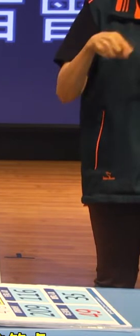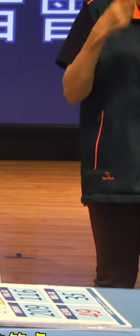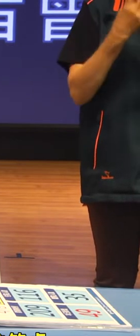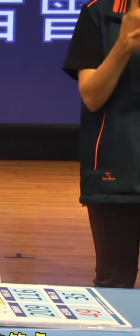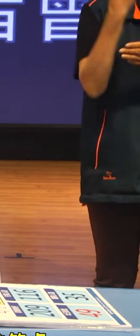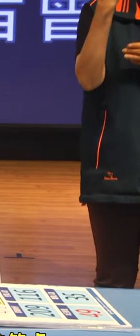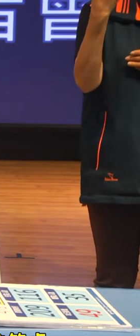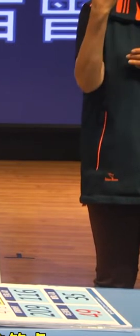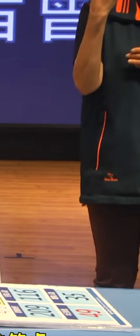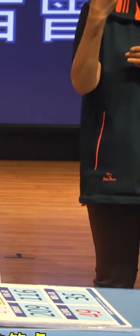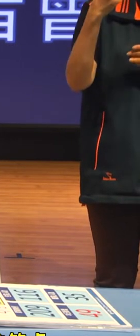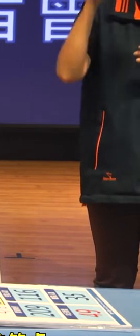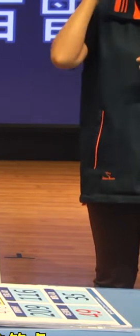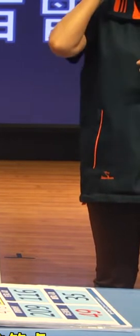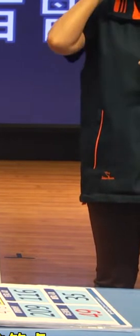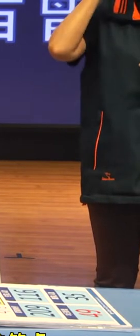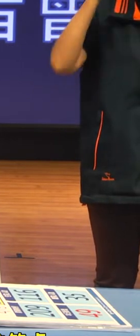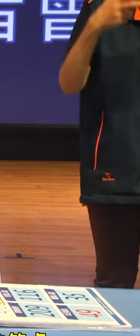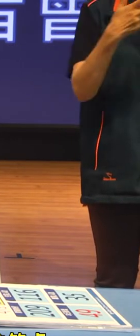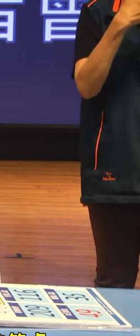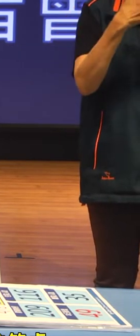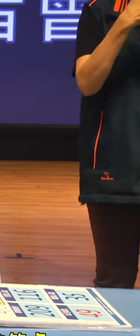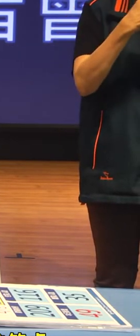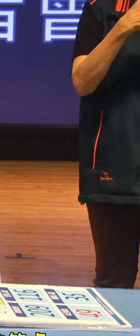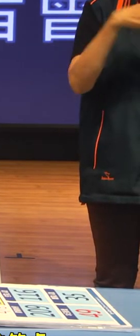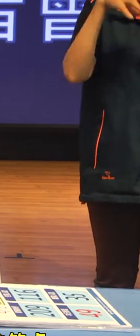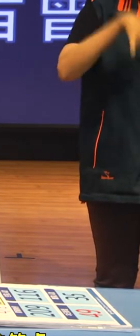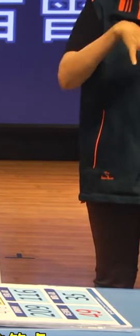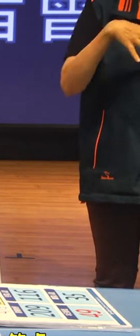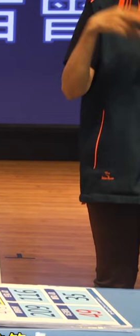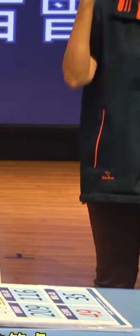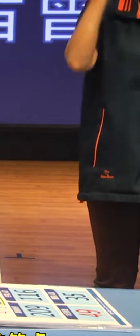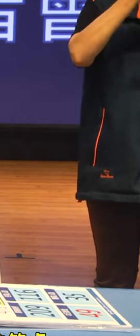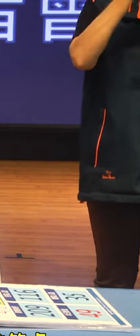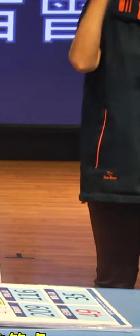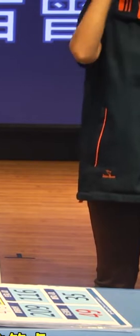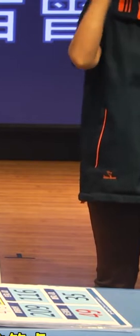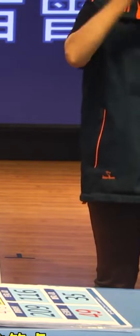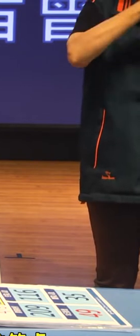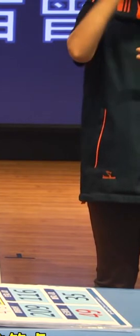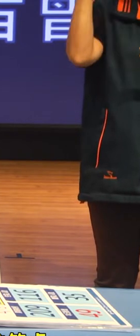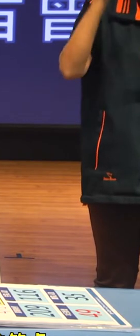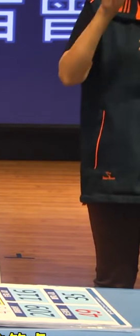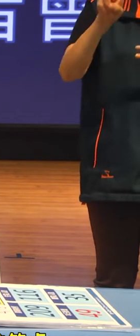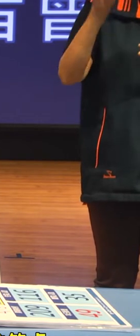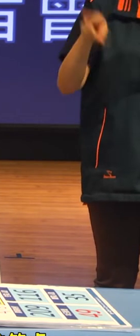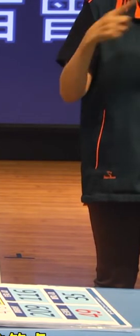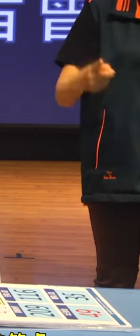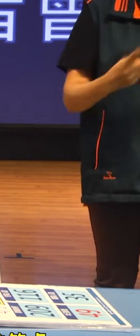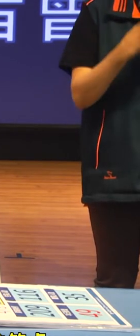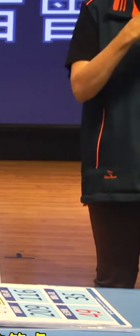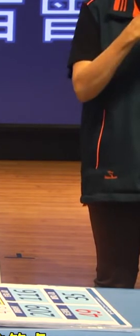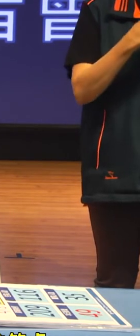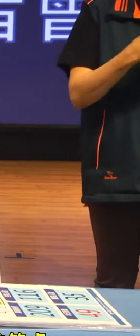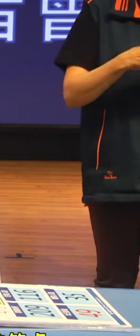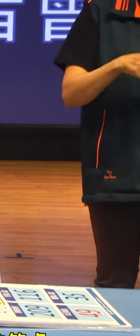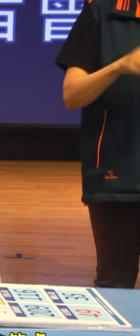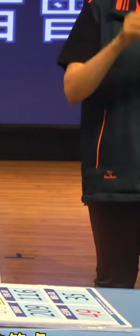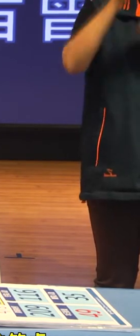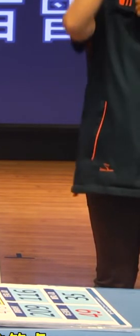们万荣卫生所，在筛检的时候有2位确诊是凤